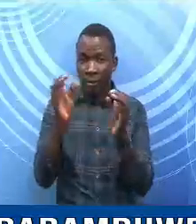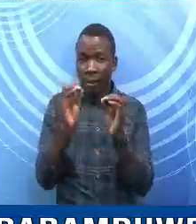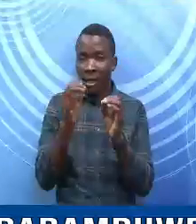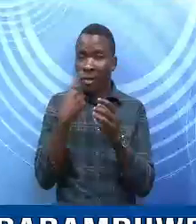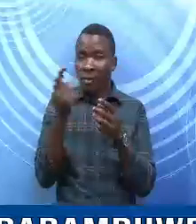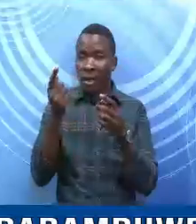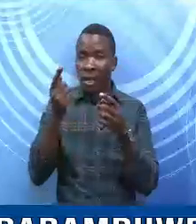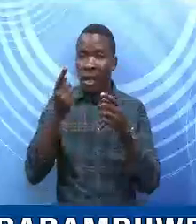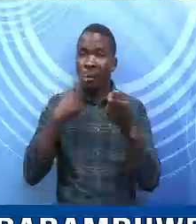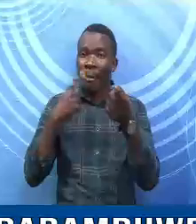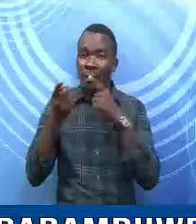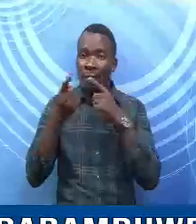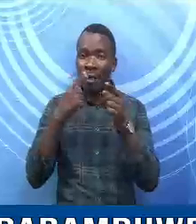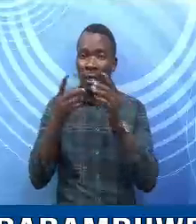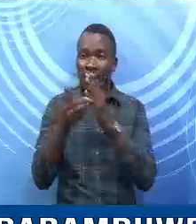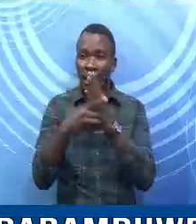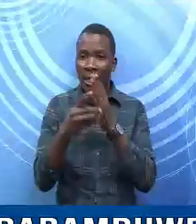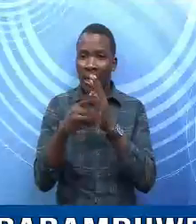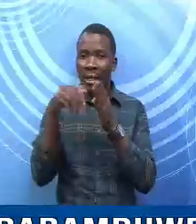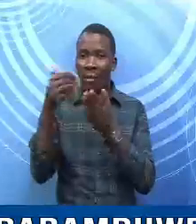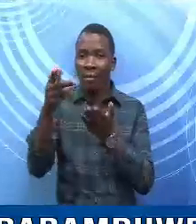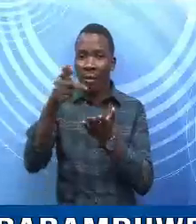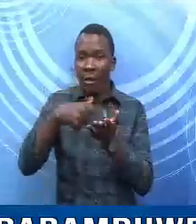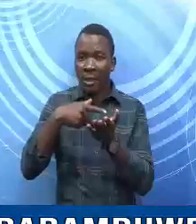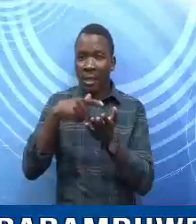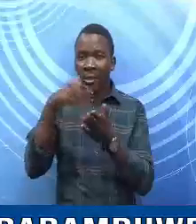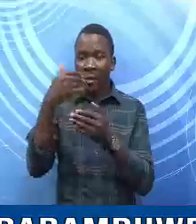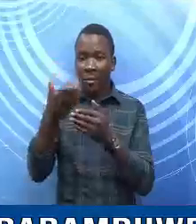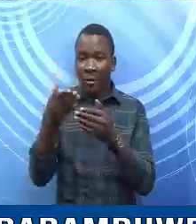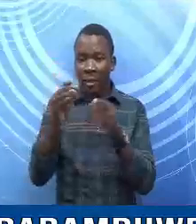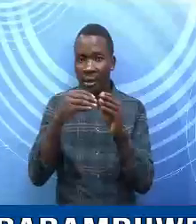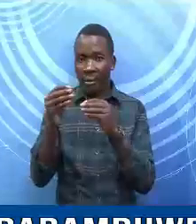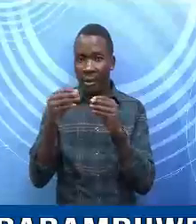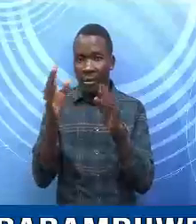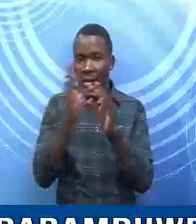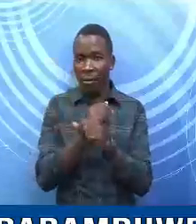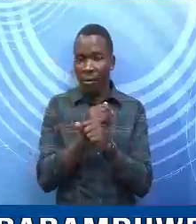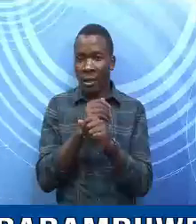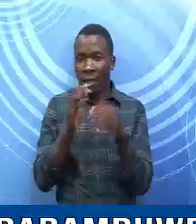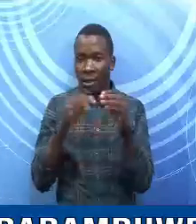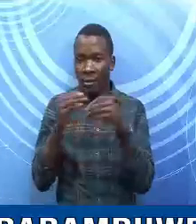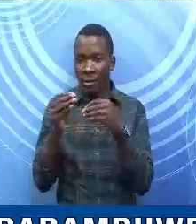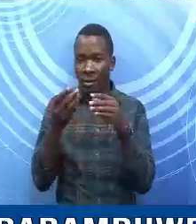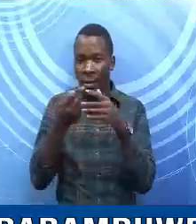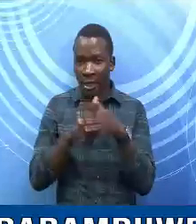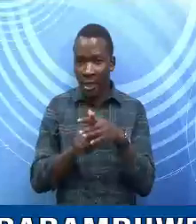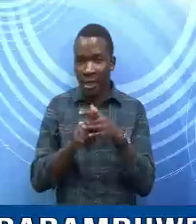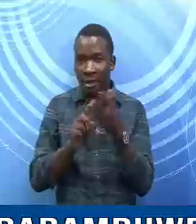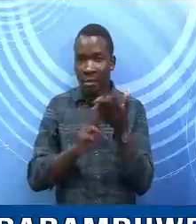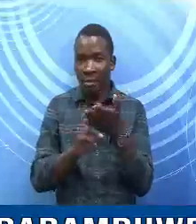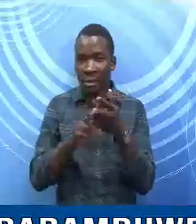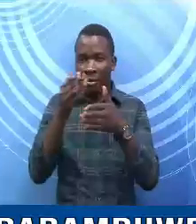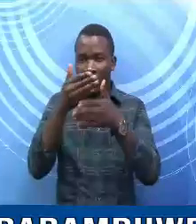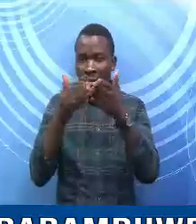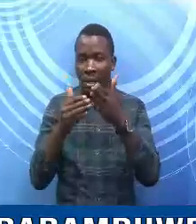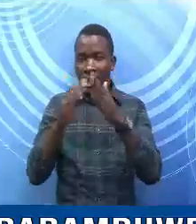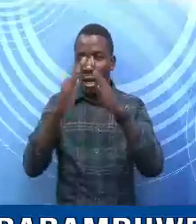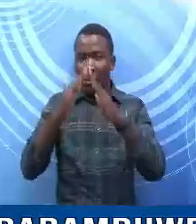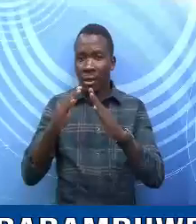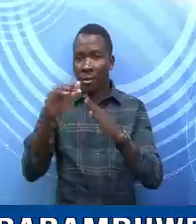bazabivugana n'akarere ngo batwishyure amafaranga, nabo ibikoresho barabibona kuko babisanze, ibikoresho nibyo bahereyeho bubakisha ayo mazu, nta bindi